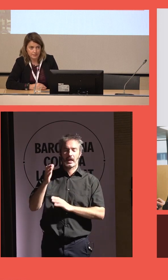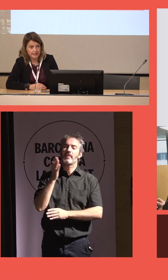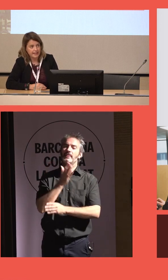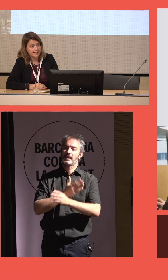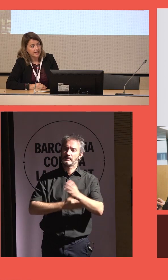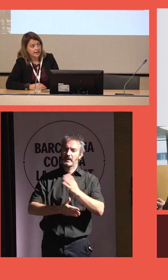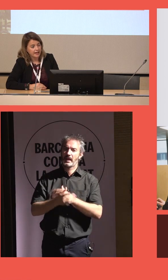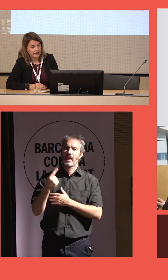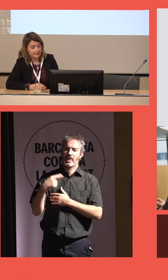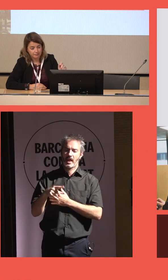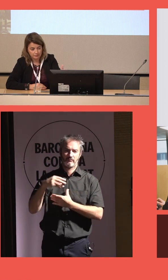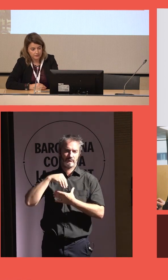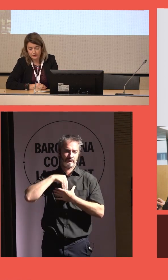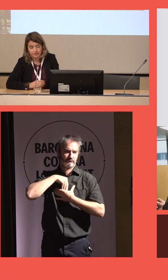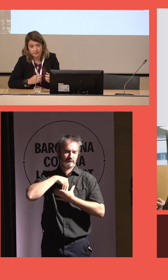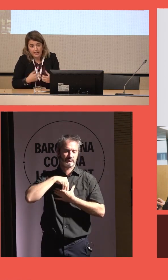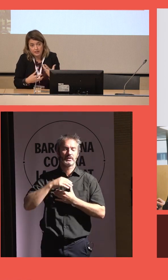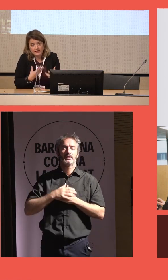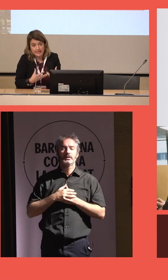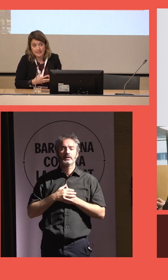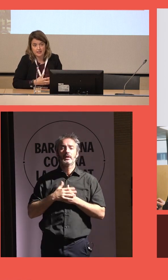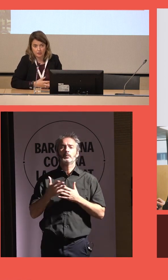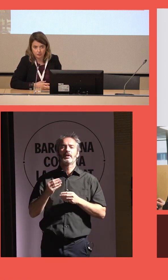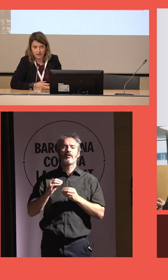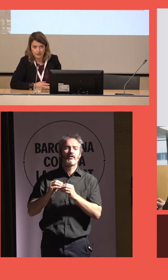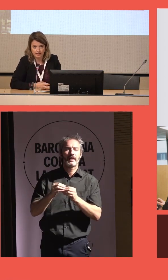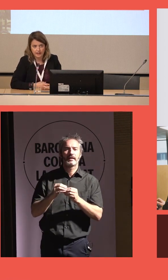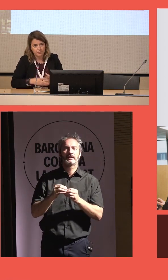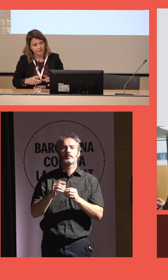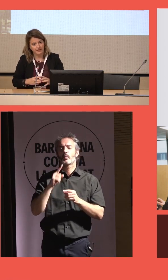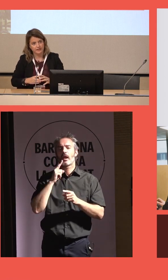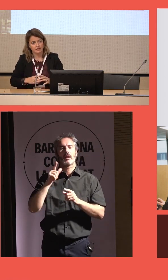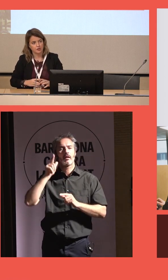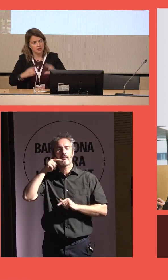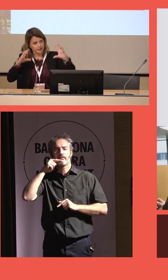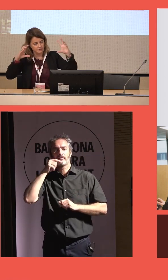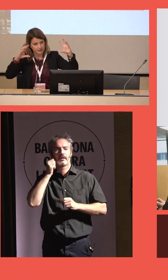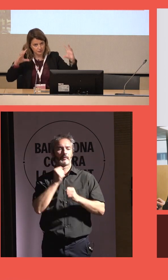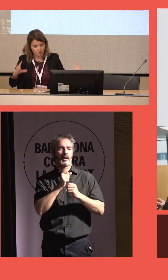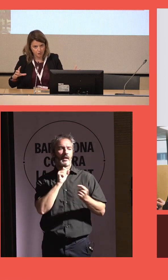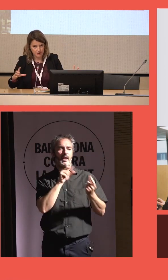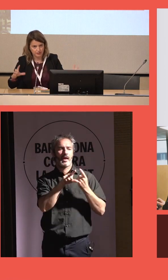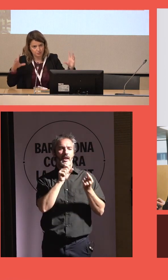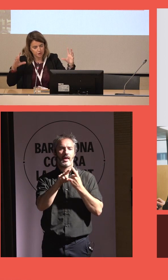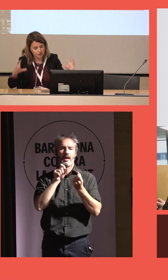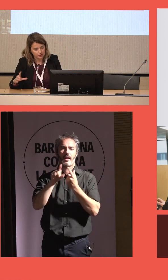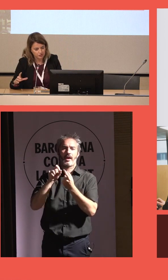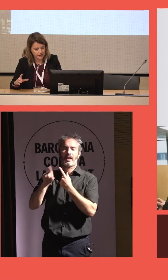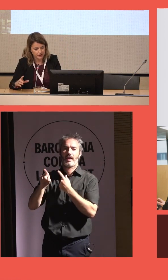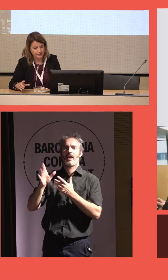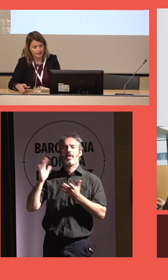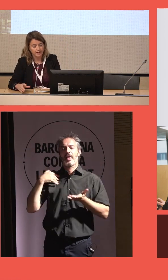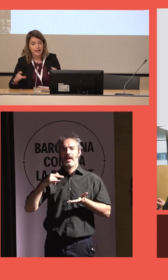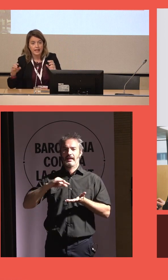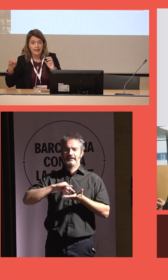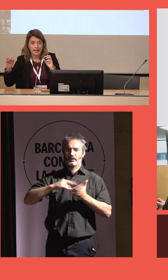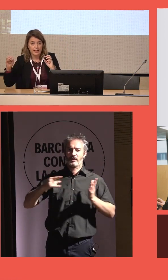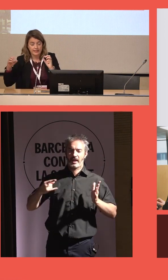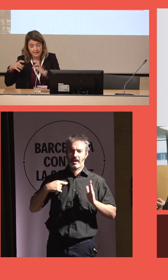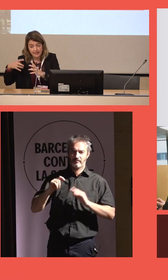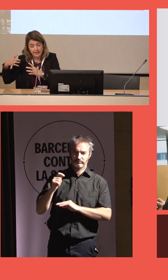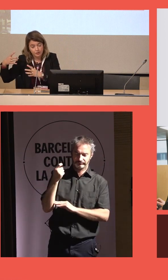tenen discapacitat fan tasques de contact center perfecte doncs ja tenim la tecnologia tenim tot el contact center